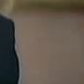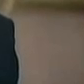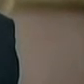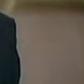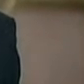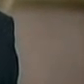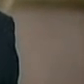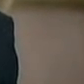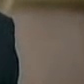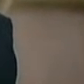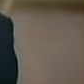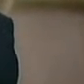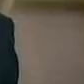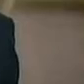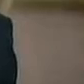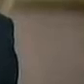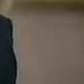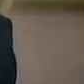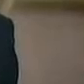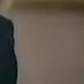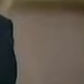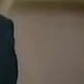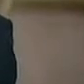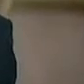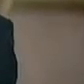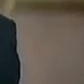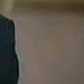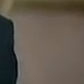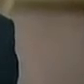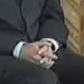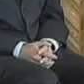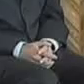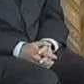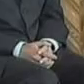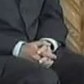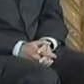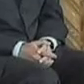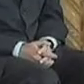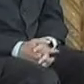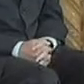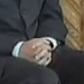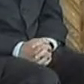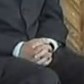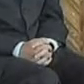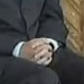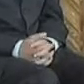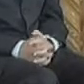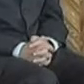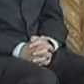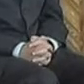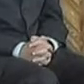นะฮะจะเป็นงานหนักมากนะผมก็เพิ่งไปเปิดสัมมนาเรื่องการปฏิรูปรอบ2อะไรเนี่ยนะครับซึ่